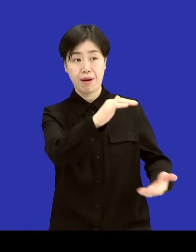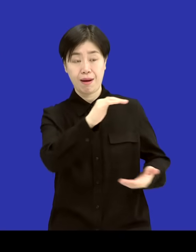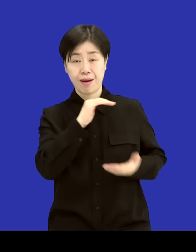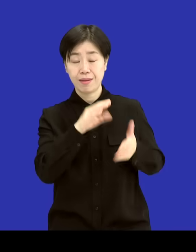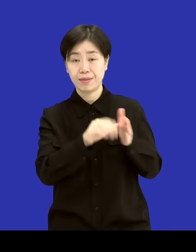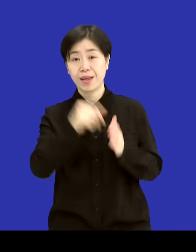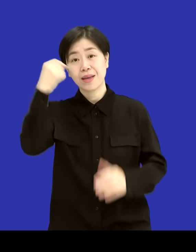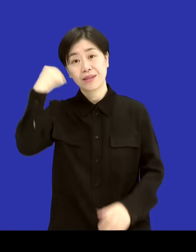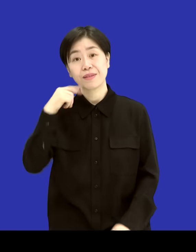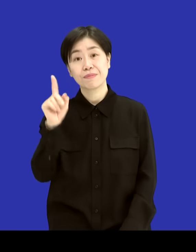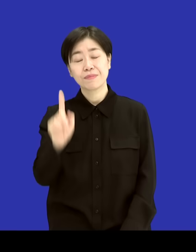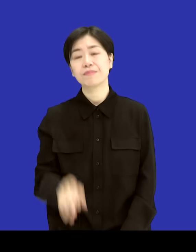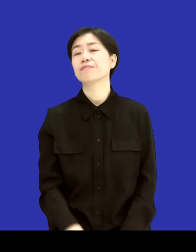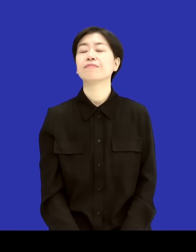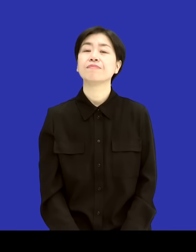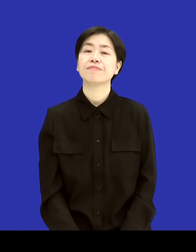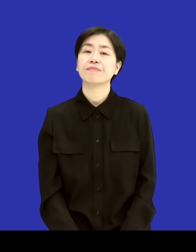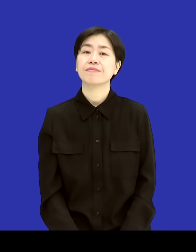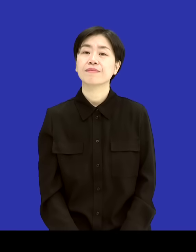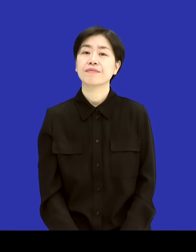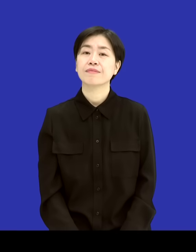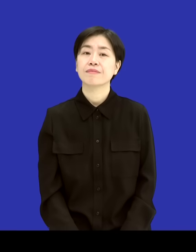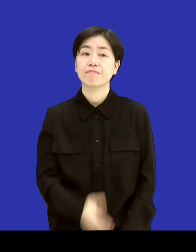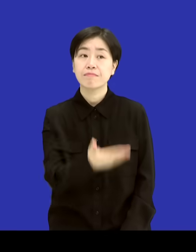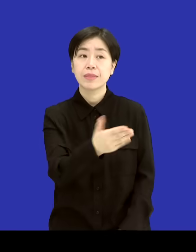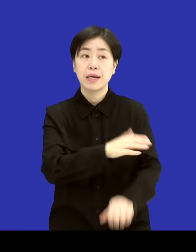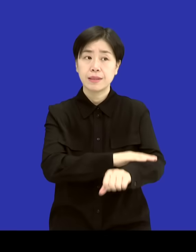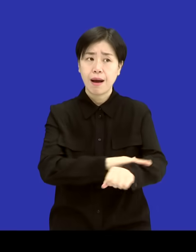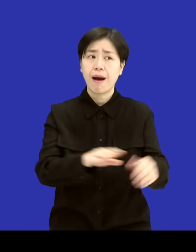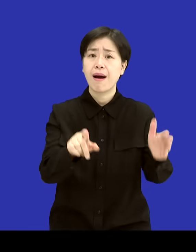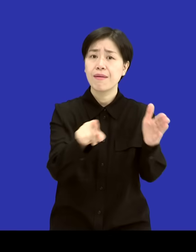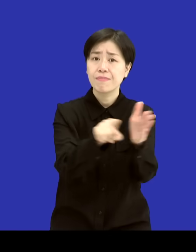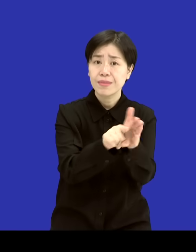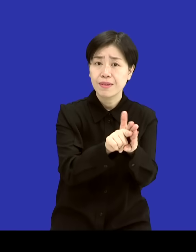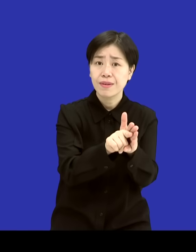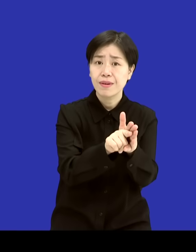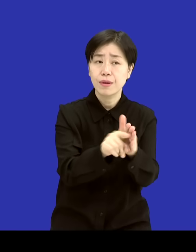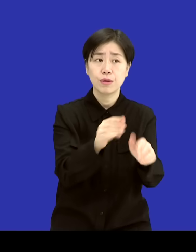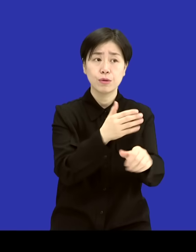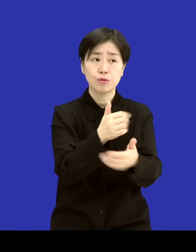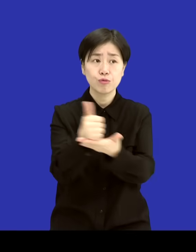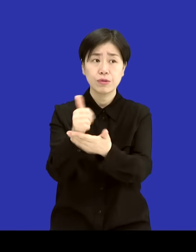들으면서 느낀 건 이렇게 잘 믿으면, 그리고 주님 잘